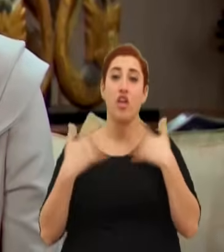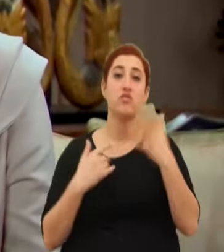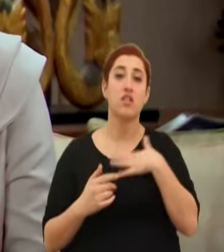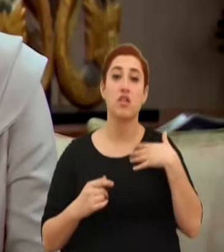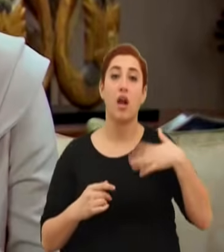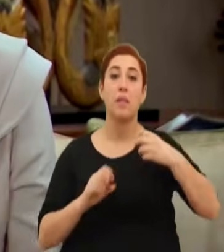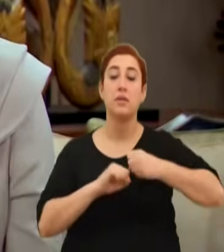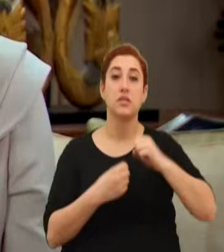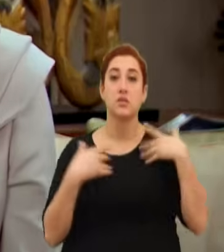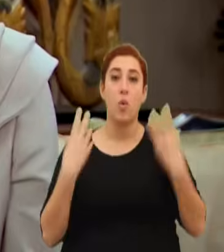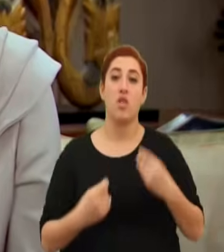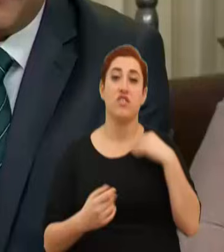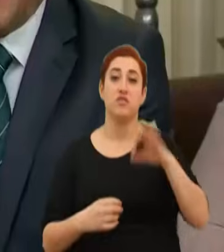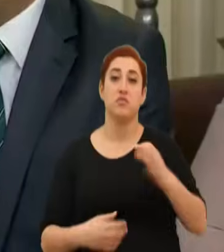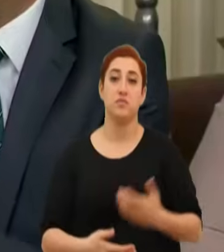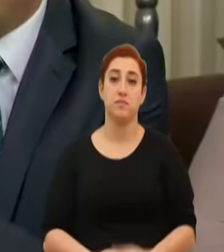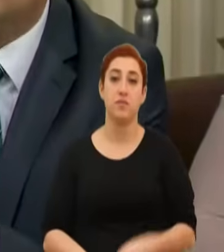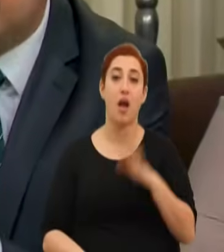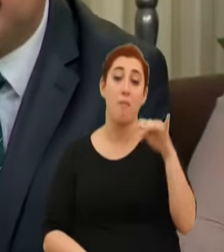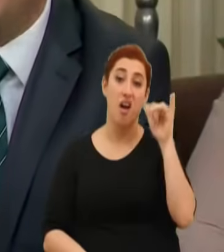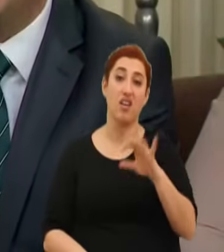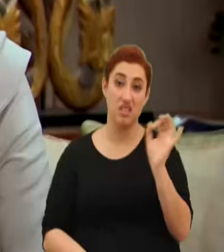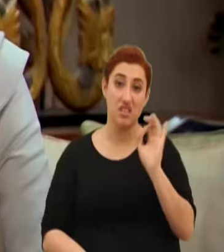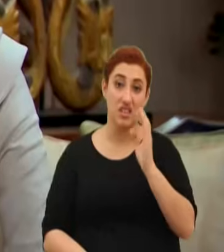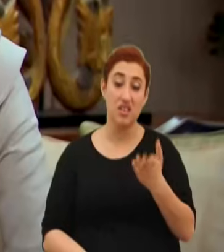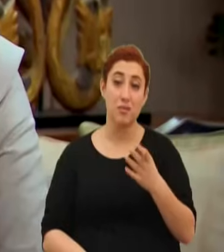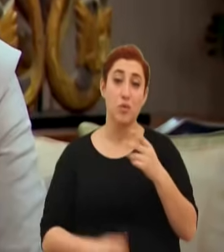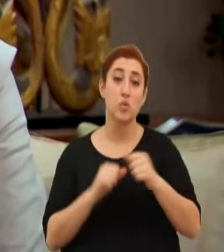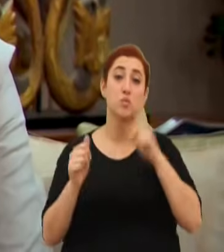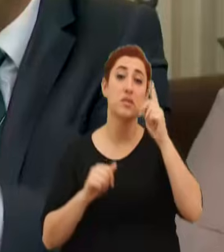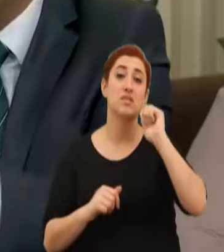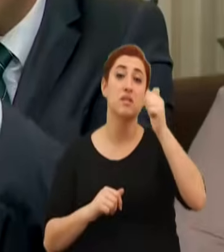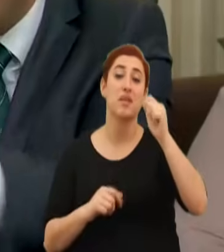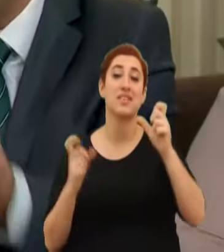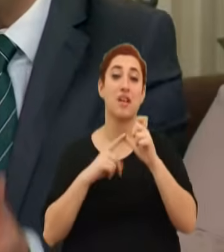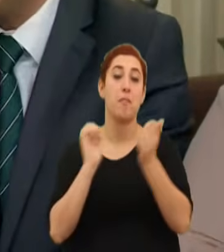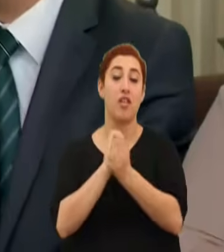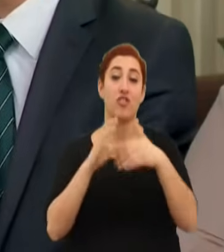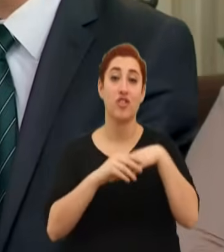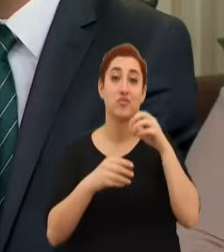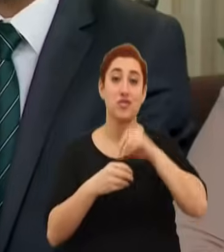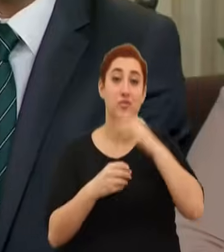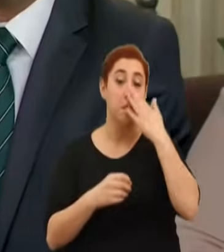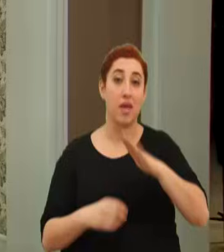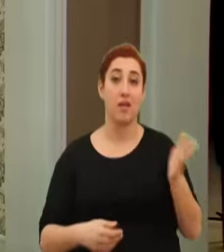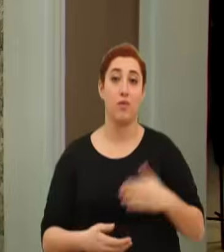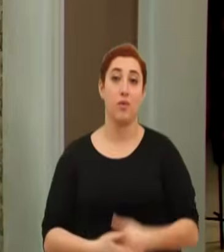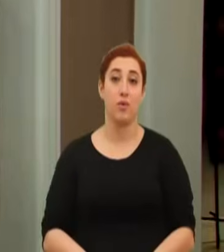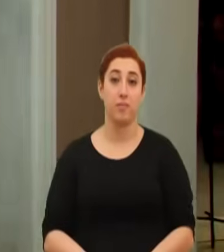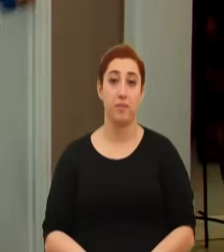anneş kocuğum, kalp krizinden gideceğim şimdi. Ama haklı değil mi ya? Uzun bir zamandır Sarp'ın ailesiyle tanışmak için